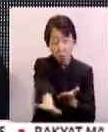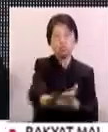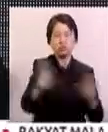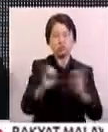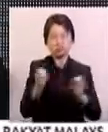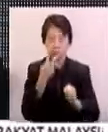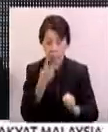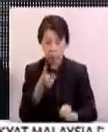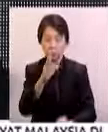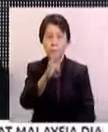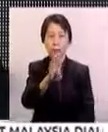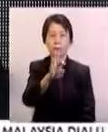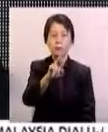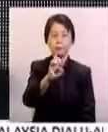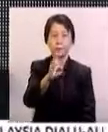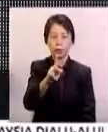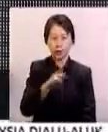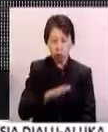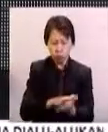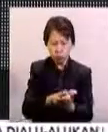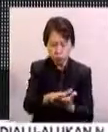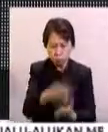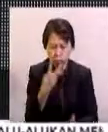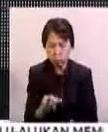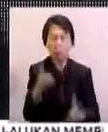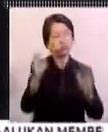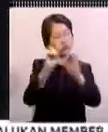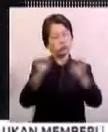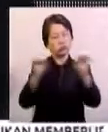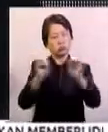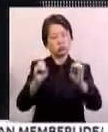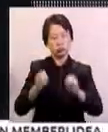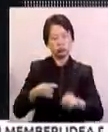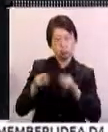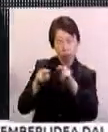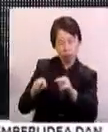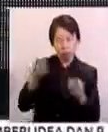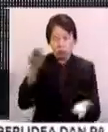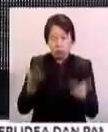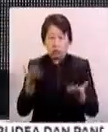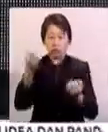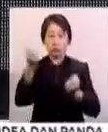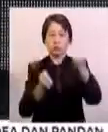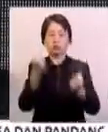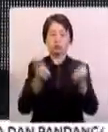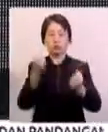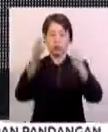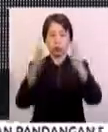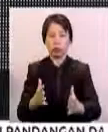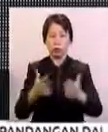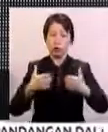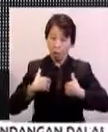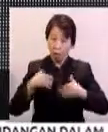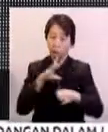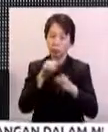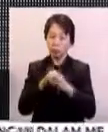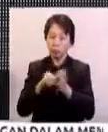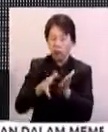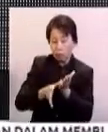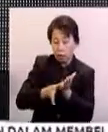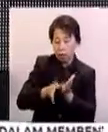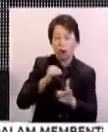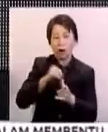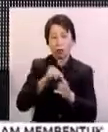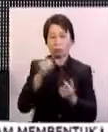akan probe into details lagi lah. Sama ada driver ni terlibat dengan dadah atau sebalik ni ataupun